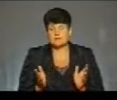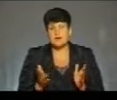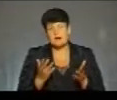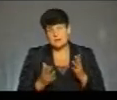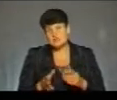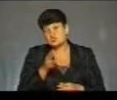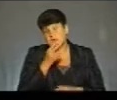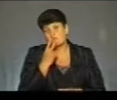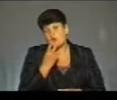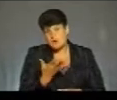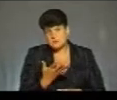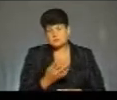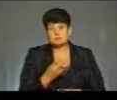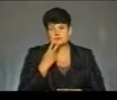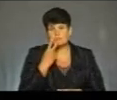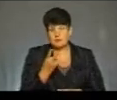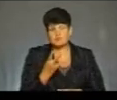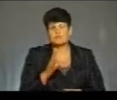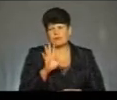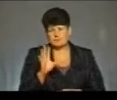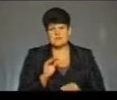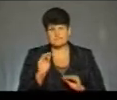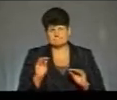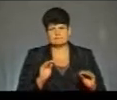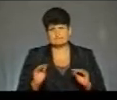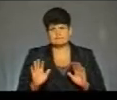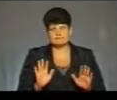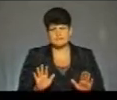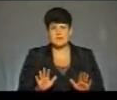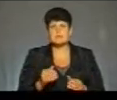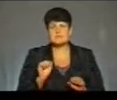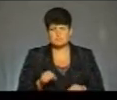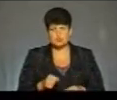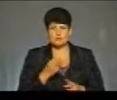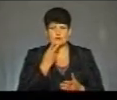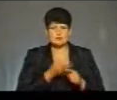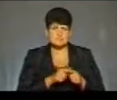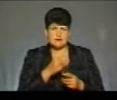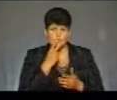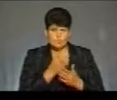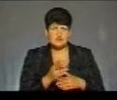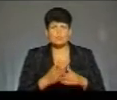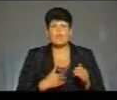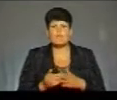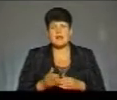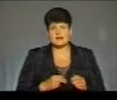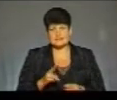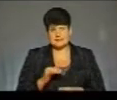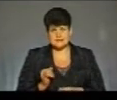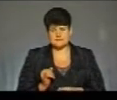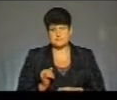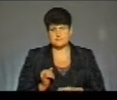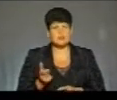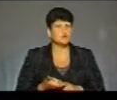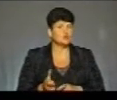час покаже, побачимо, розставить усе, і я думаю, що ми зможемо це побачити надалі в практиці. Наступне,